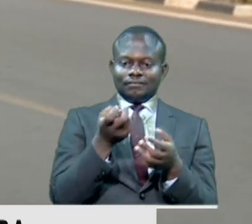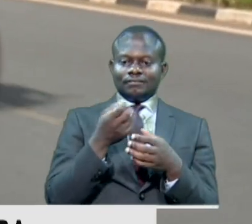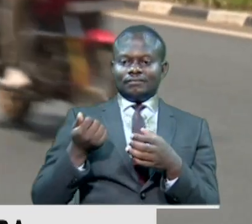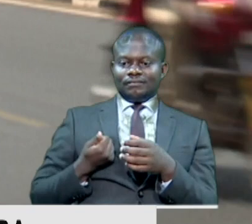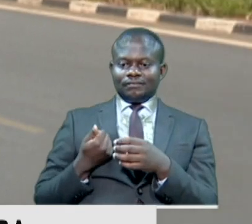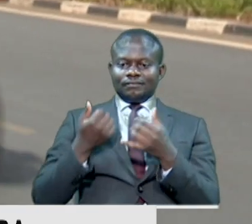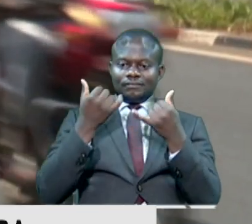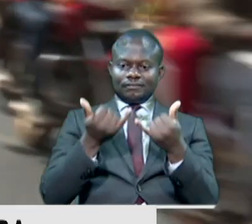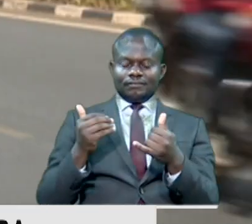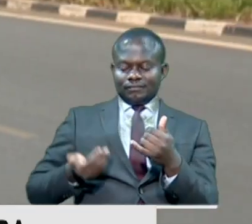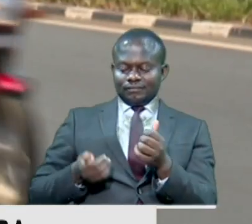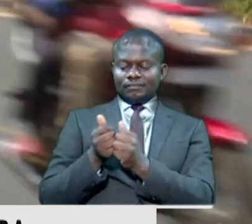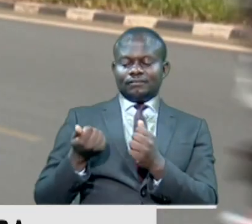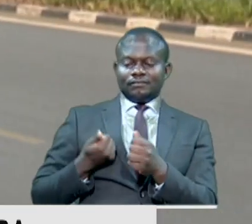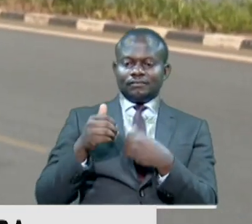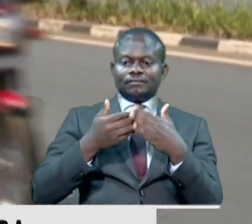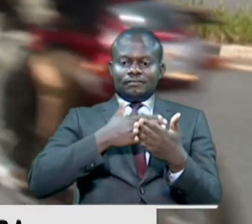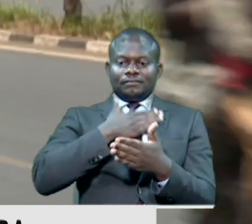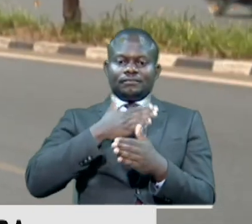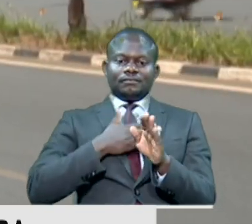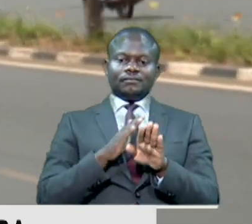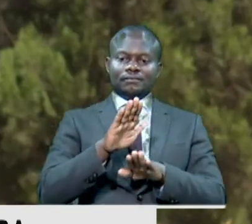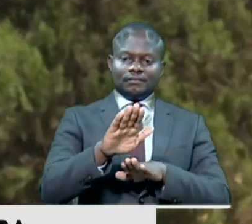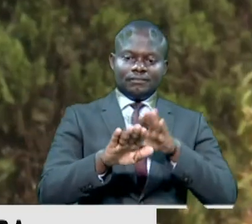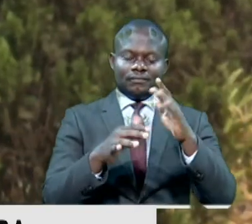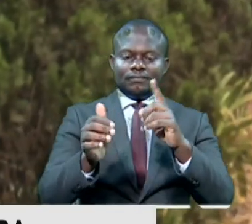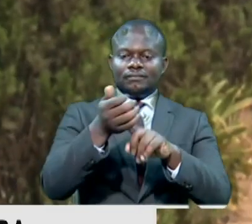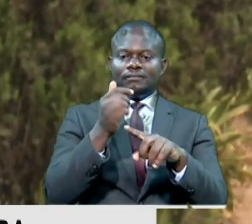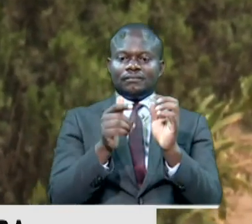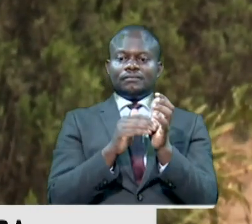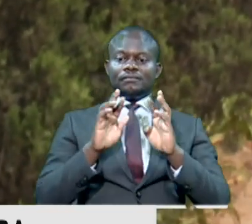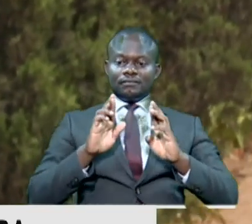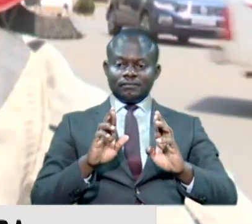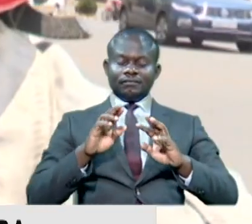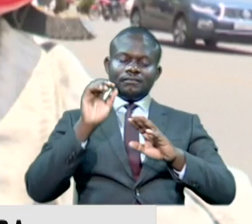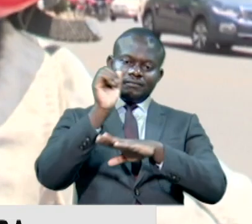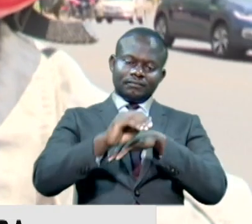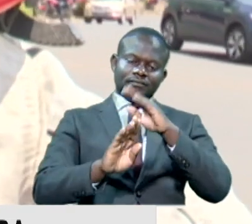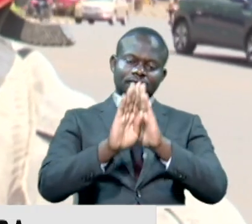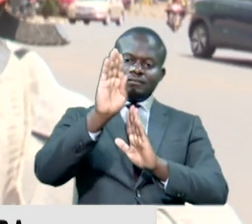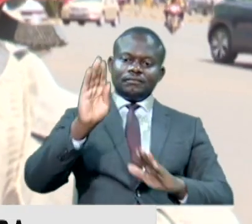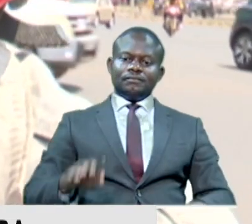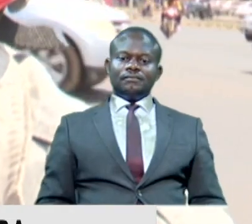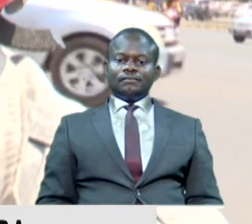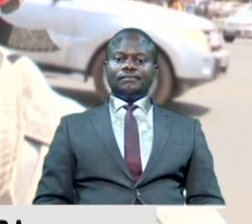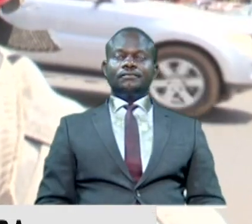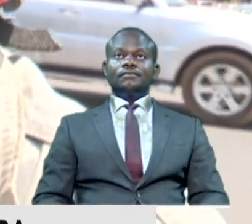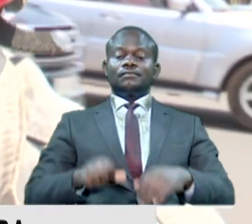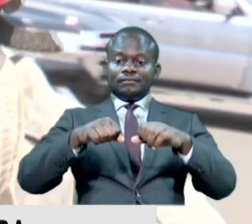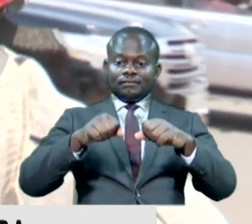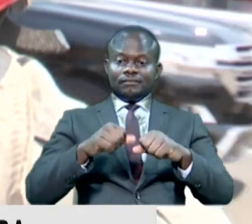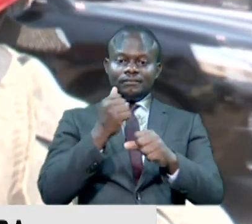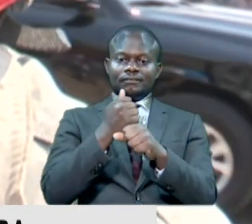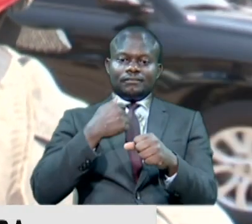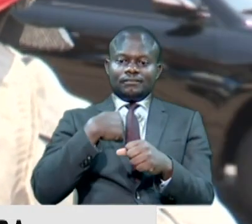kuri ubu aba bagore n'abakobwa bishimira intambwe bamaze gutera kandi ngo bizeye kurushaho gutera imbere ikimotari n'akazi nkunda kandi